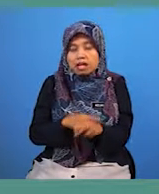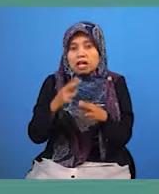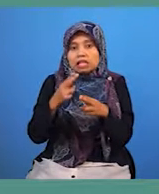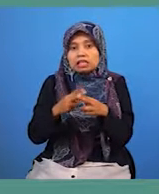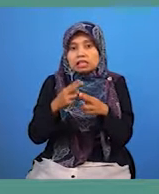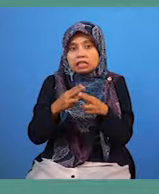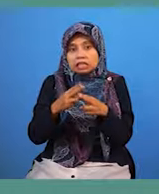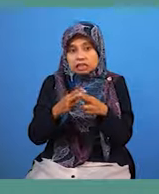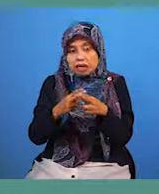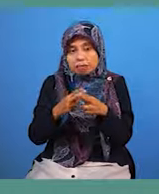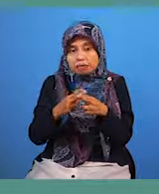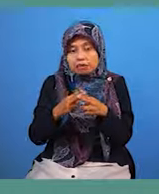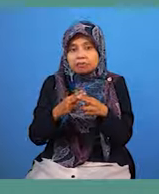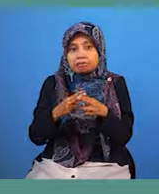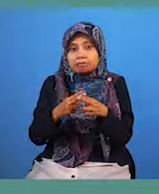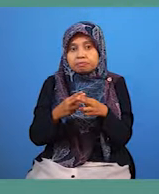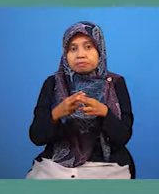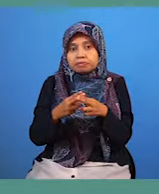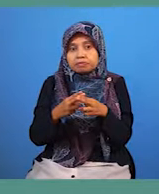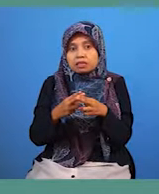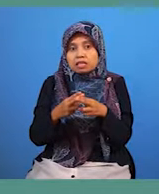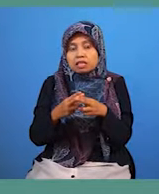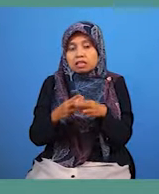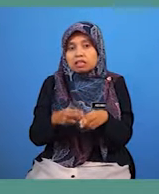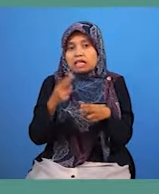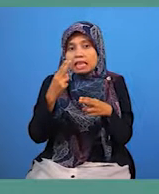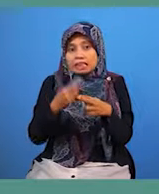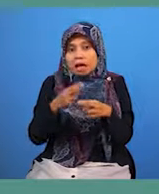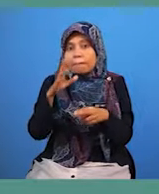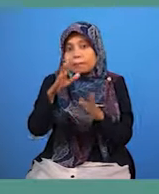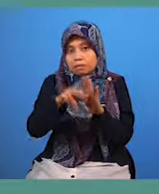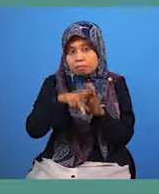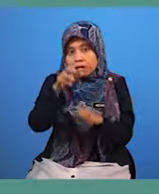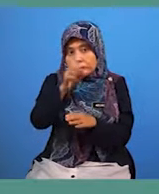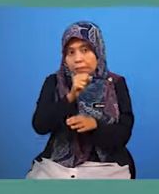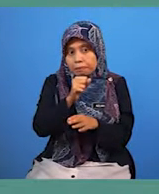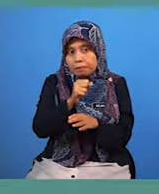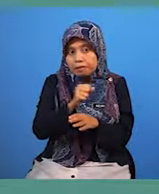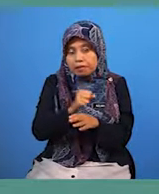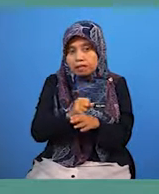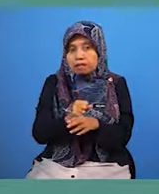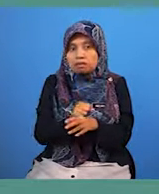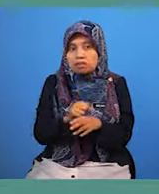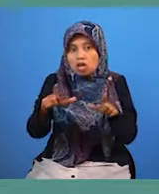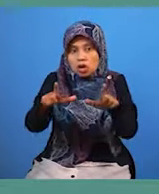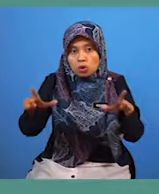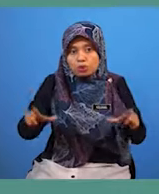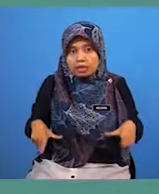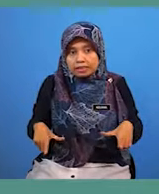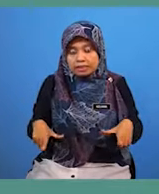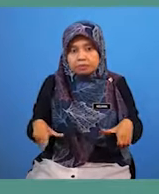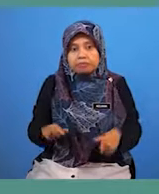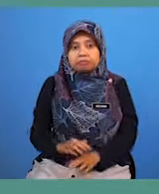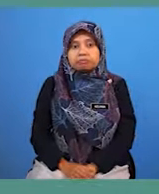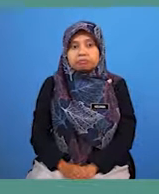kemudian nama organisasi, yang keempat, nama pengambil, kelima,